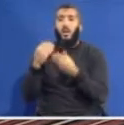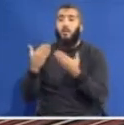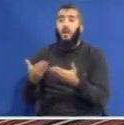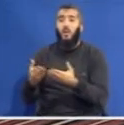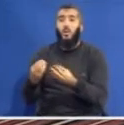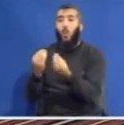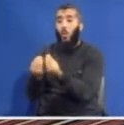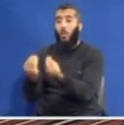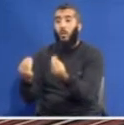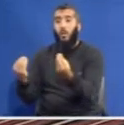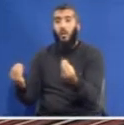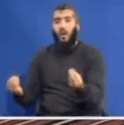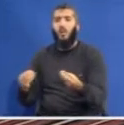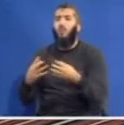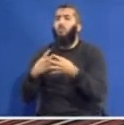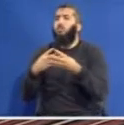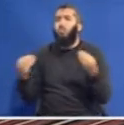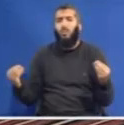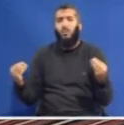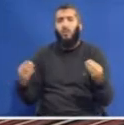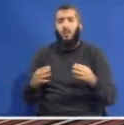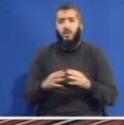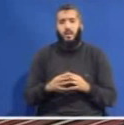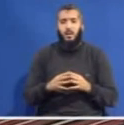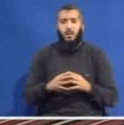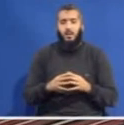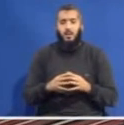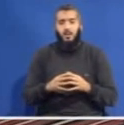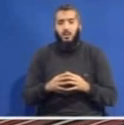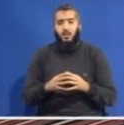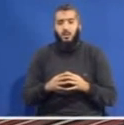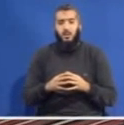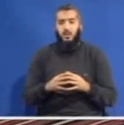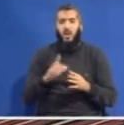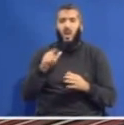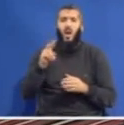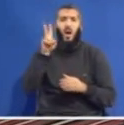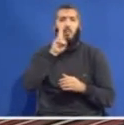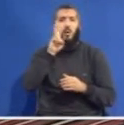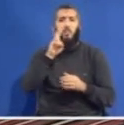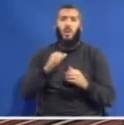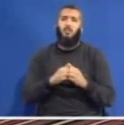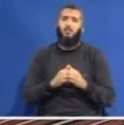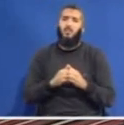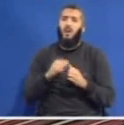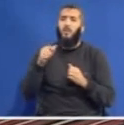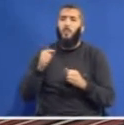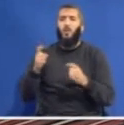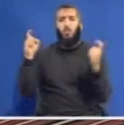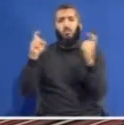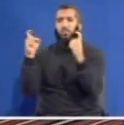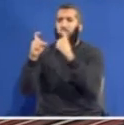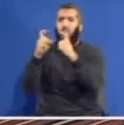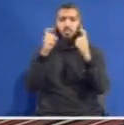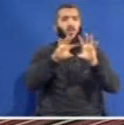اللي رايحين يزيدوا، راهي ذوك في 72 وير راهي داروا عداوة بين بعضهم ذوك،